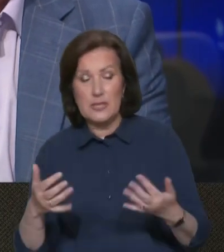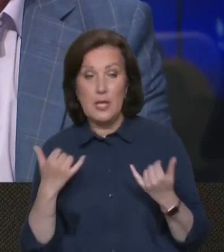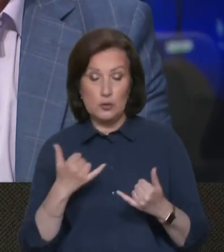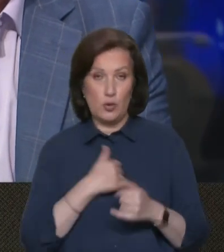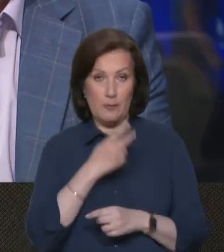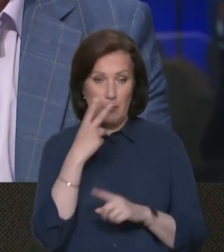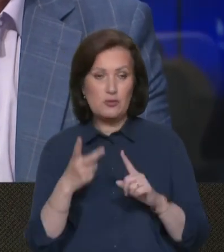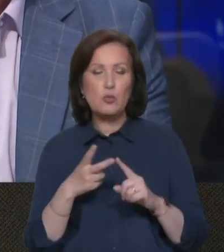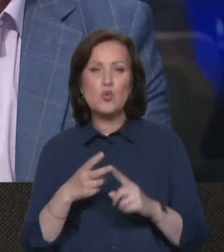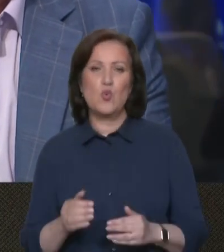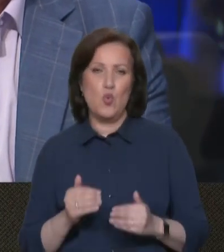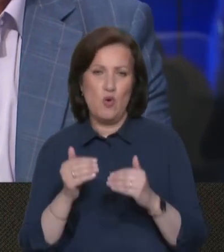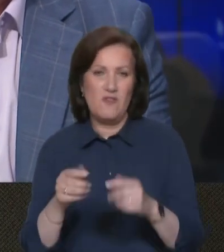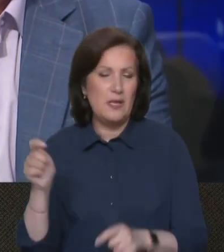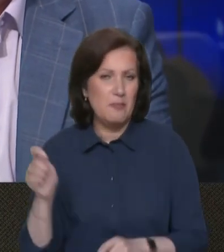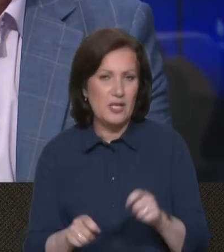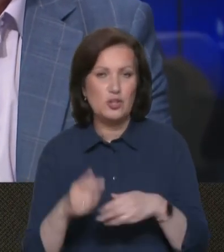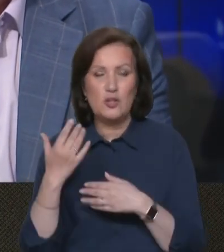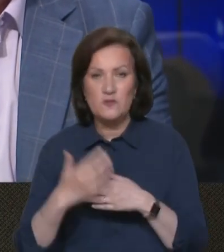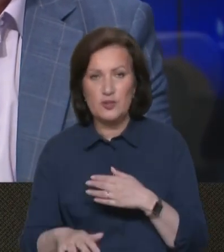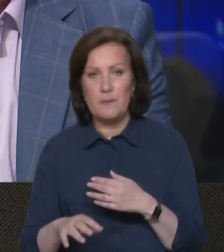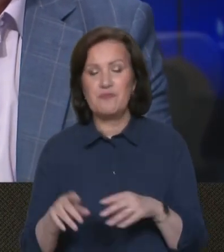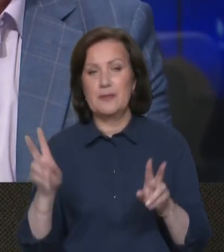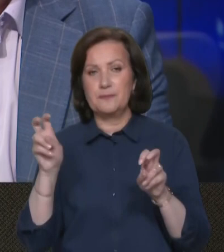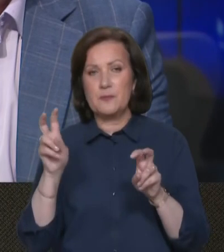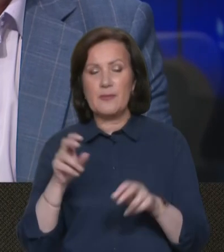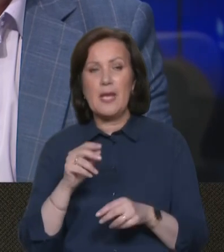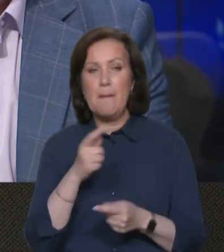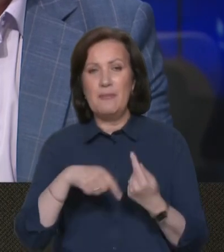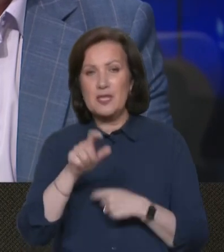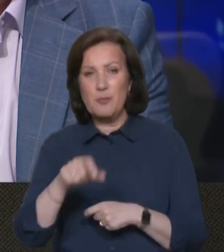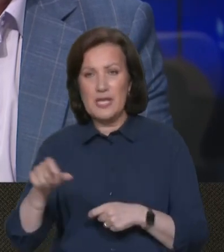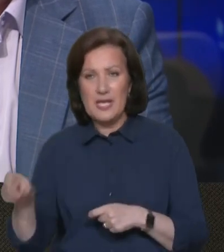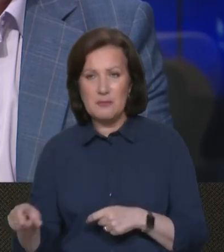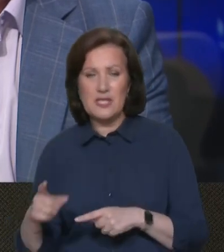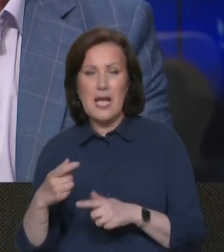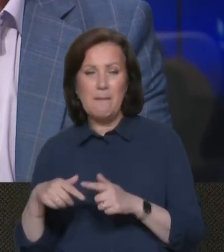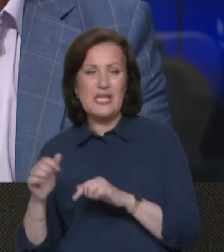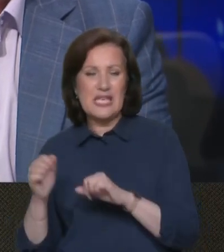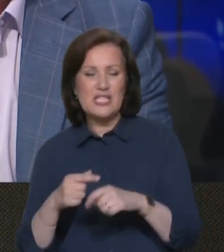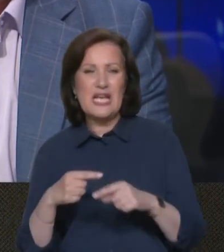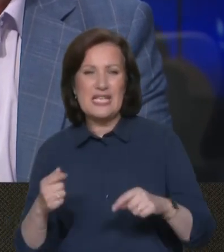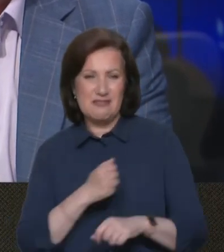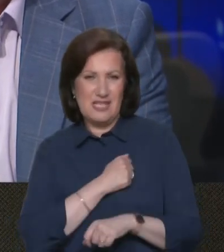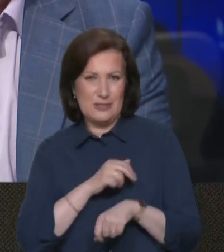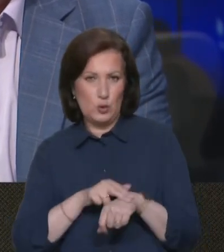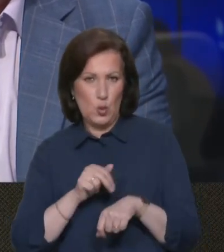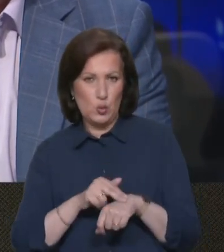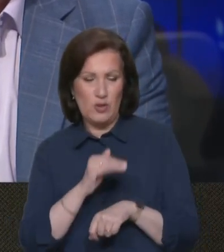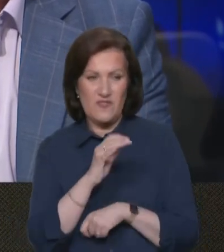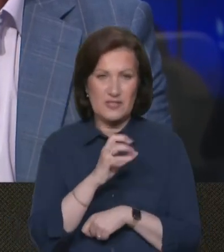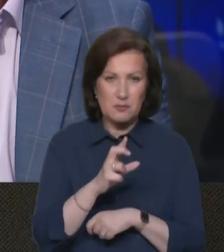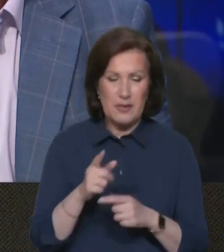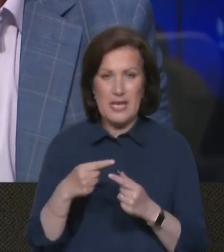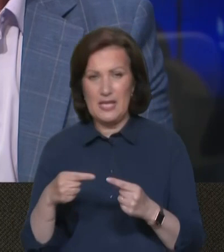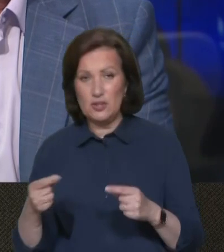ми бачимо другу хвилю. Приїжджають вже так звані підприємці під кришою різних силових структур ФСБ та